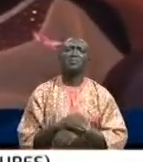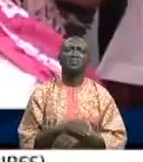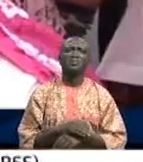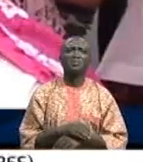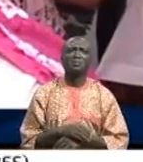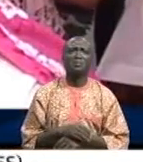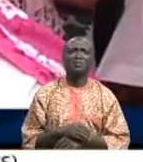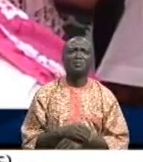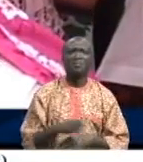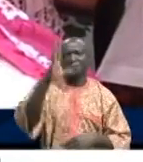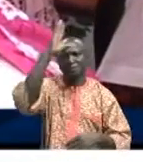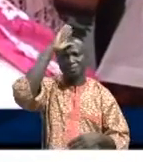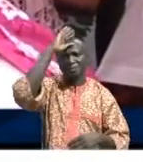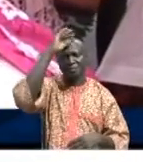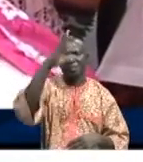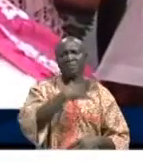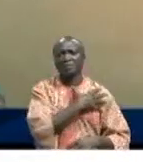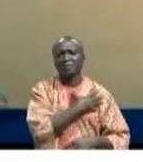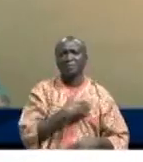1 des femmes